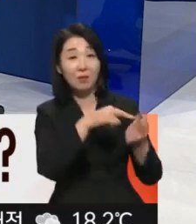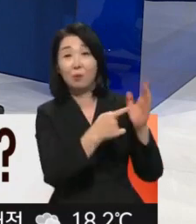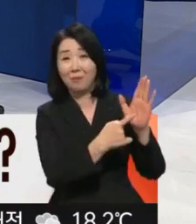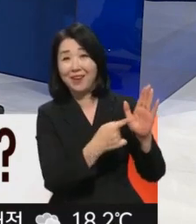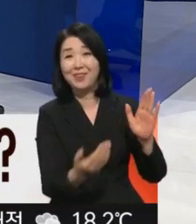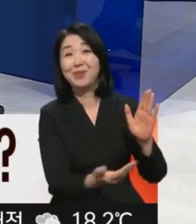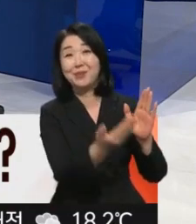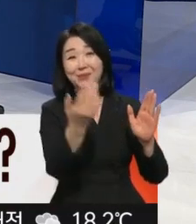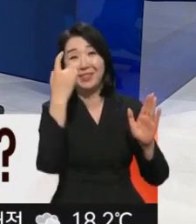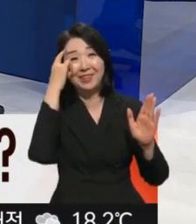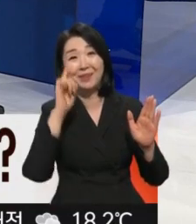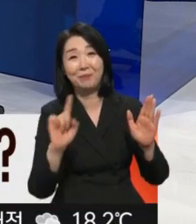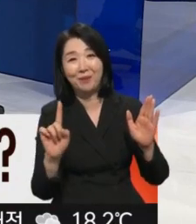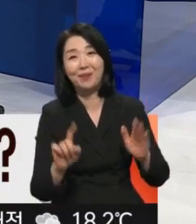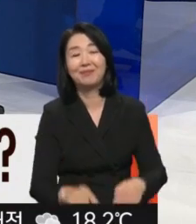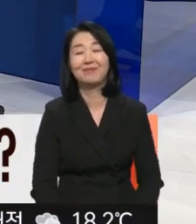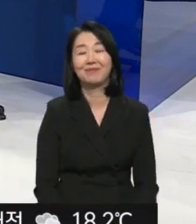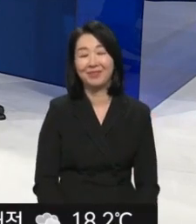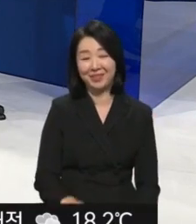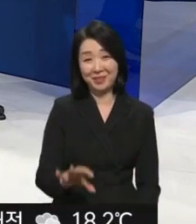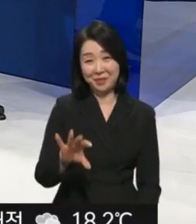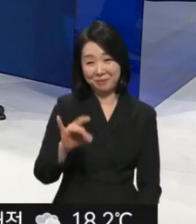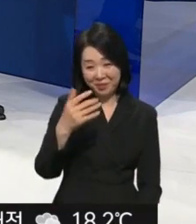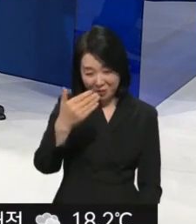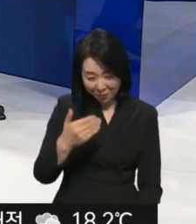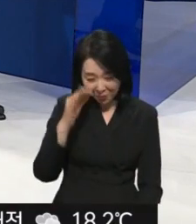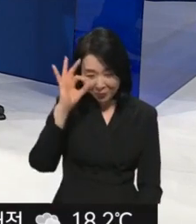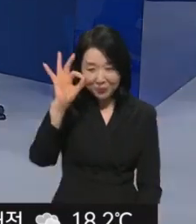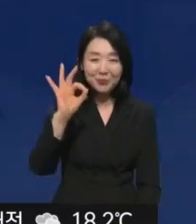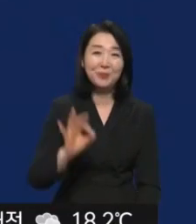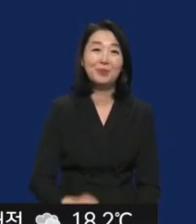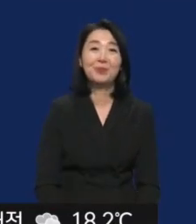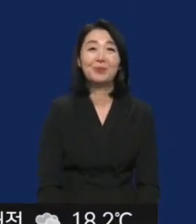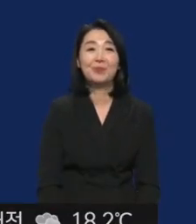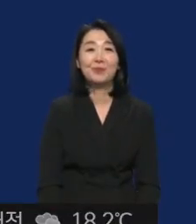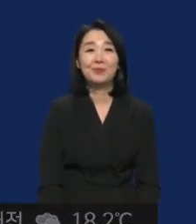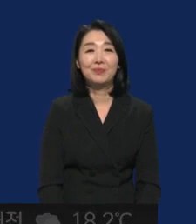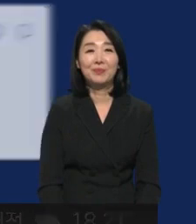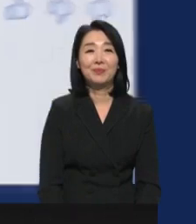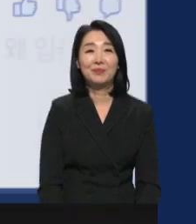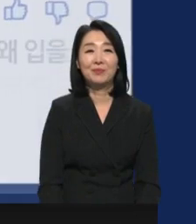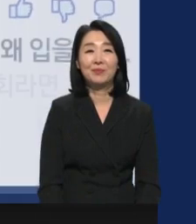여러분의 생각은 입니다. 먼저 다정회에서 미리 찾아본 댓글들 보겠습니다.